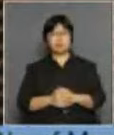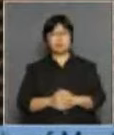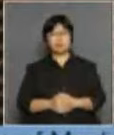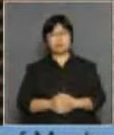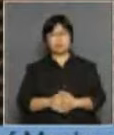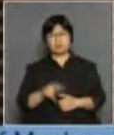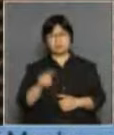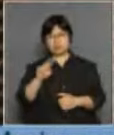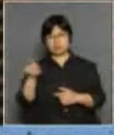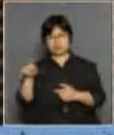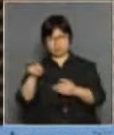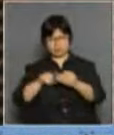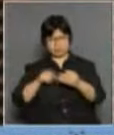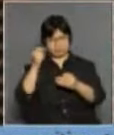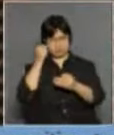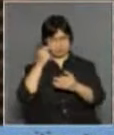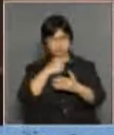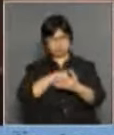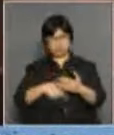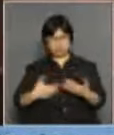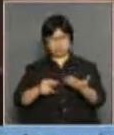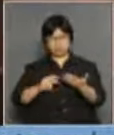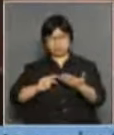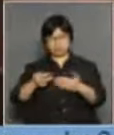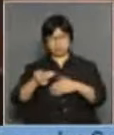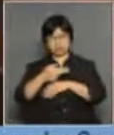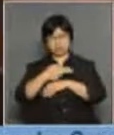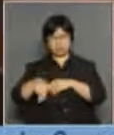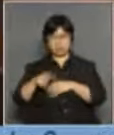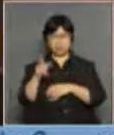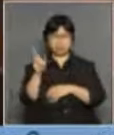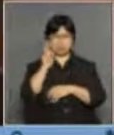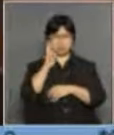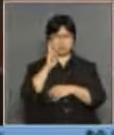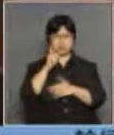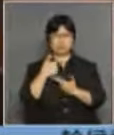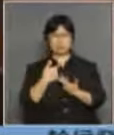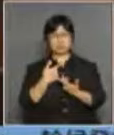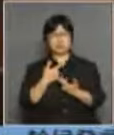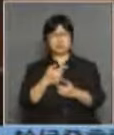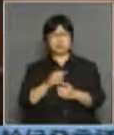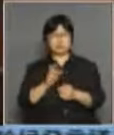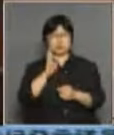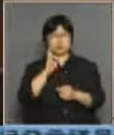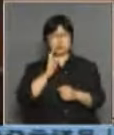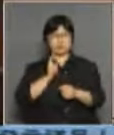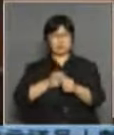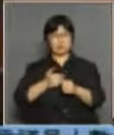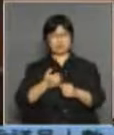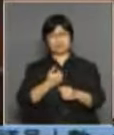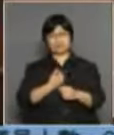睇返葛議員今日嘅修訂阿好字好菩薩心腸啊